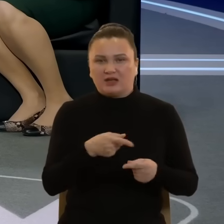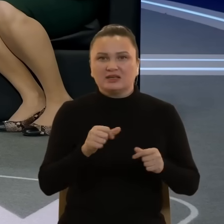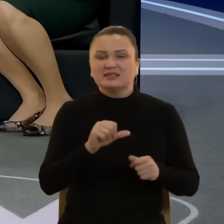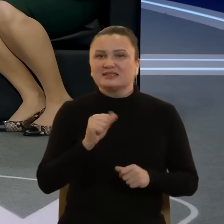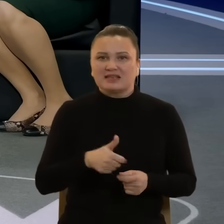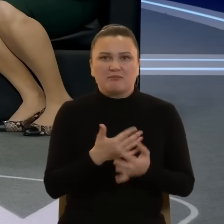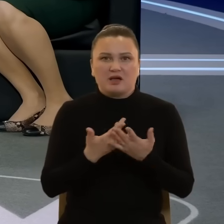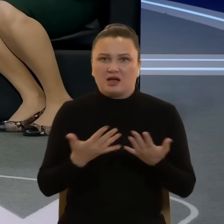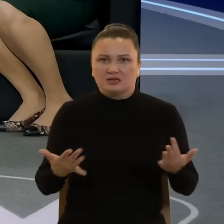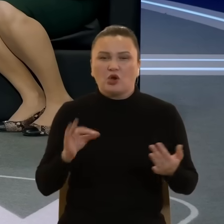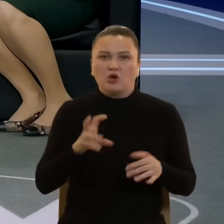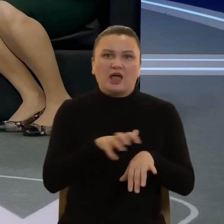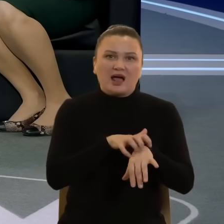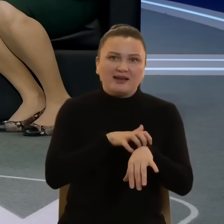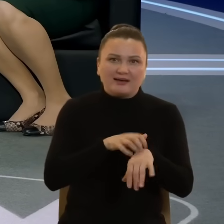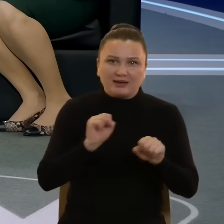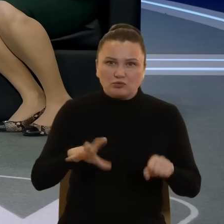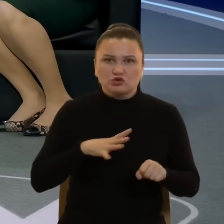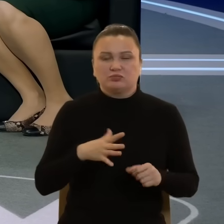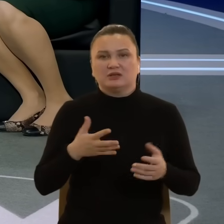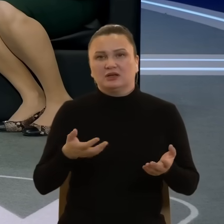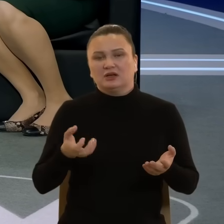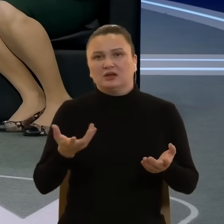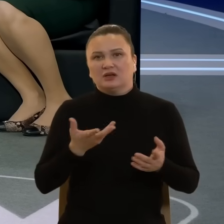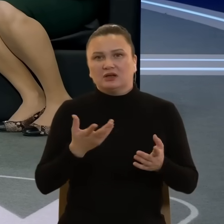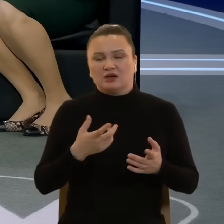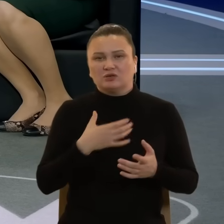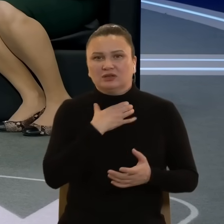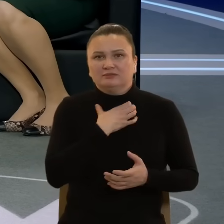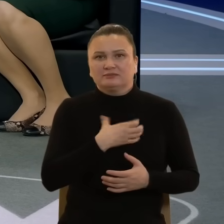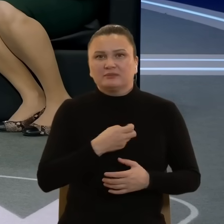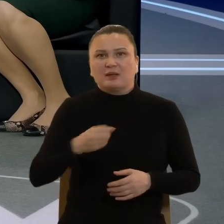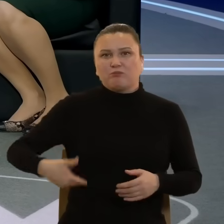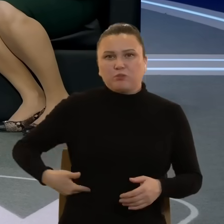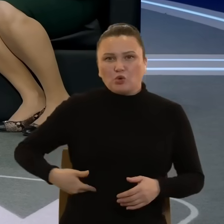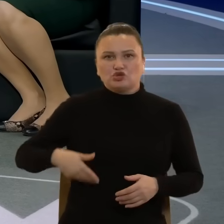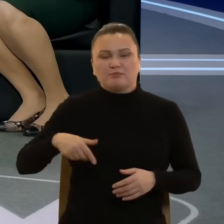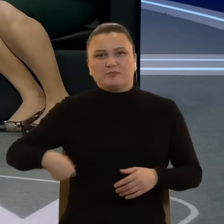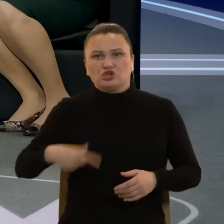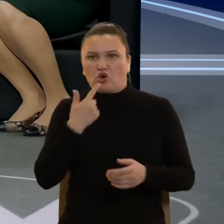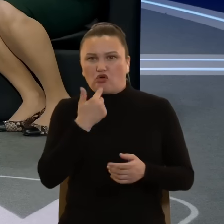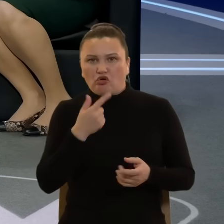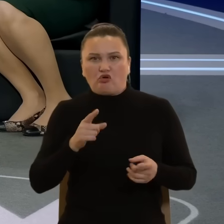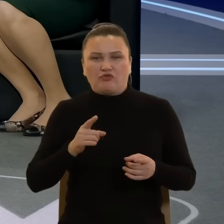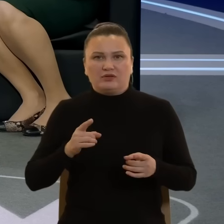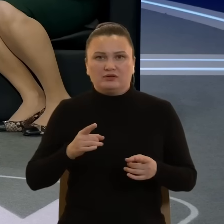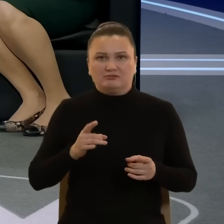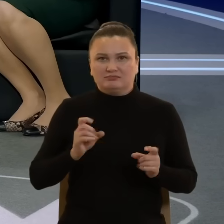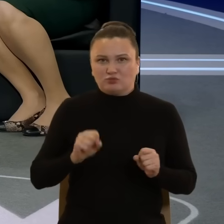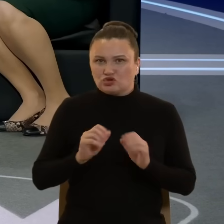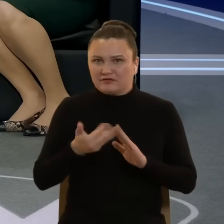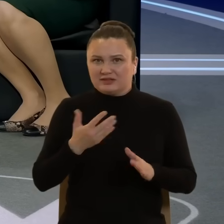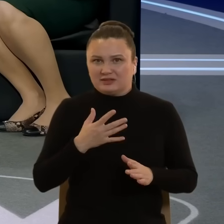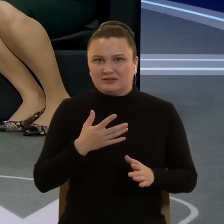Они самые разнообразные, от аллергических реакций до какого-то токсического воздействия на почки, печень, кровь. Вот.